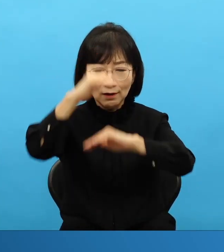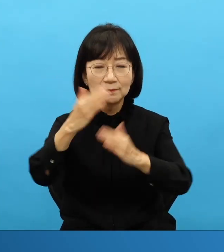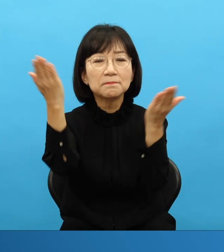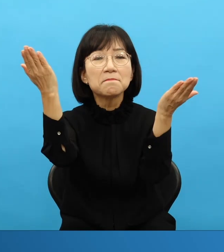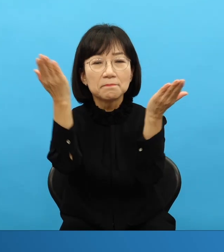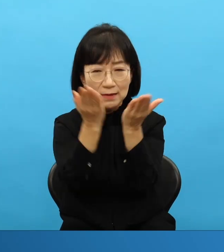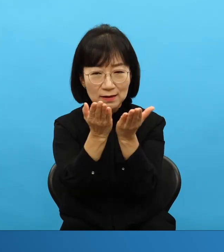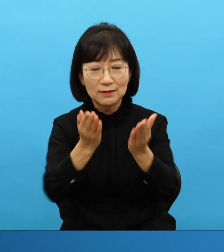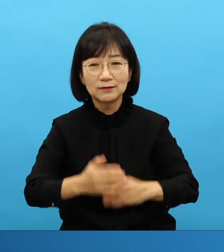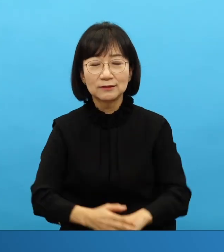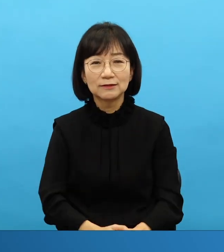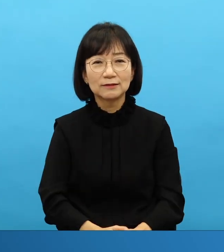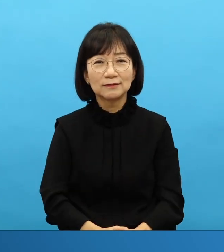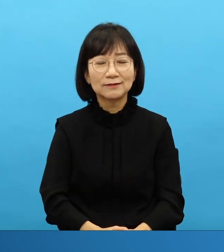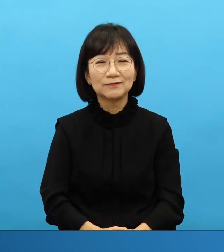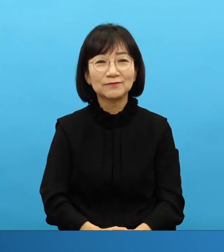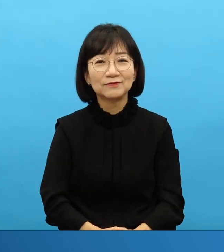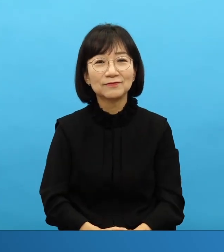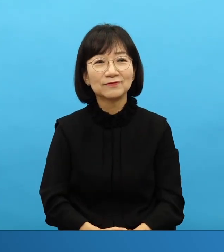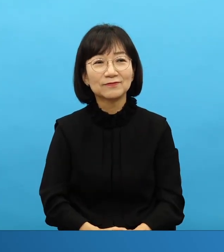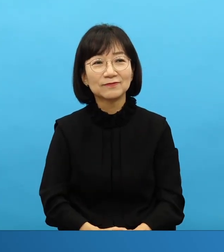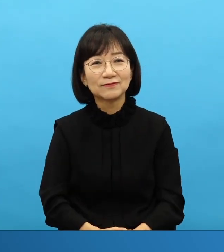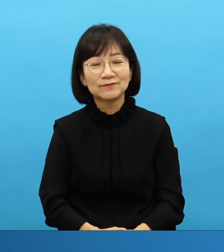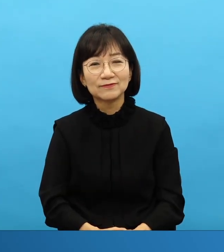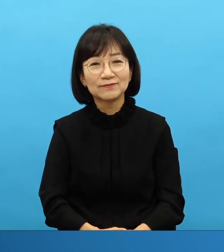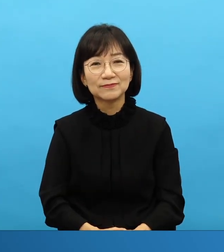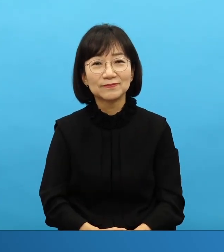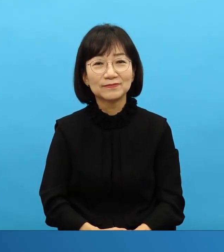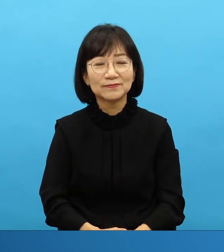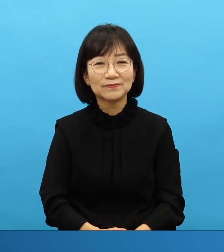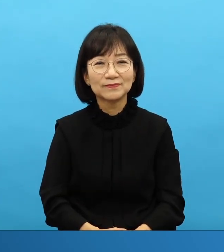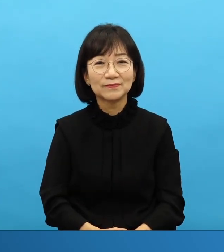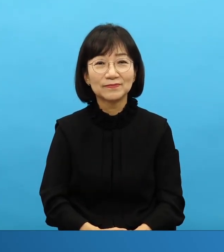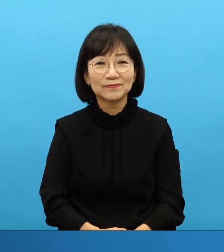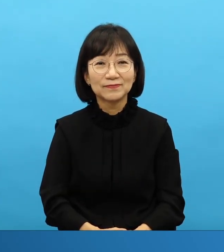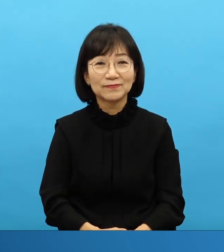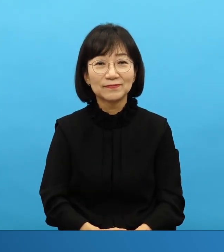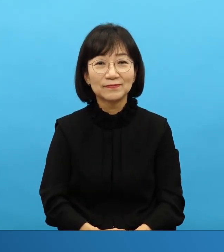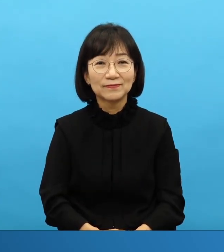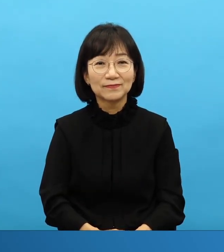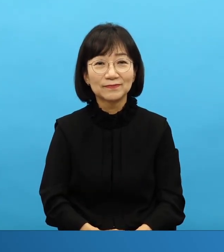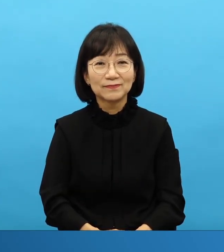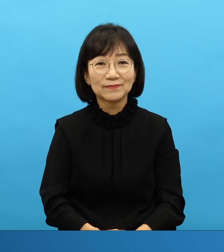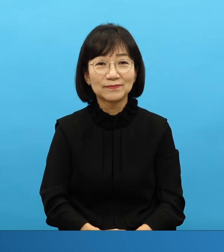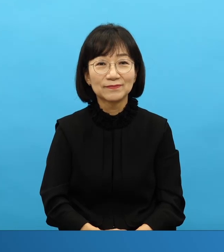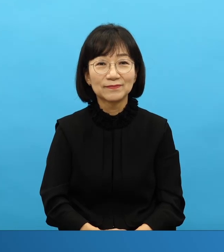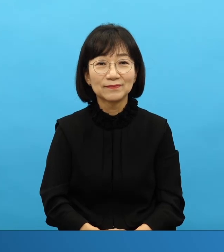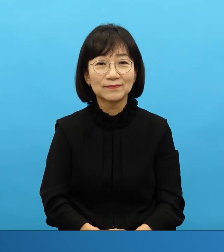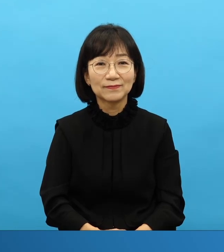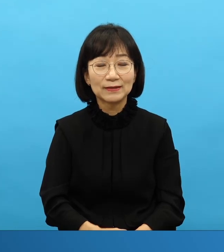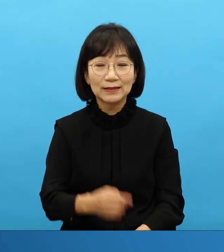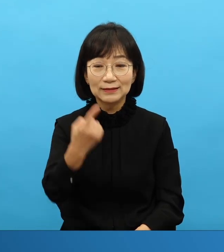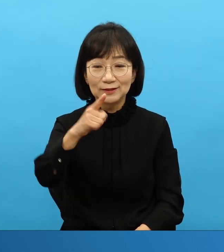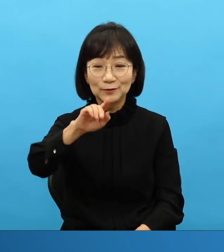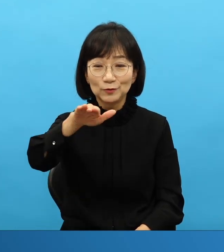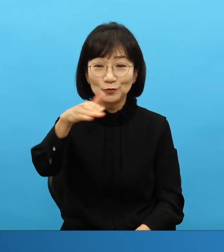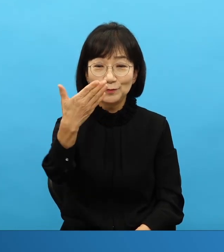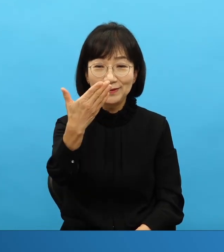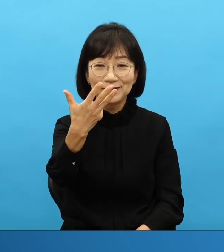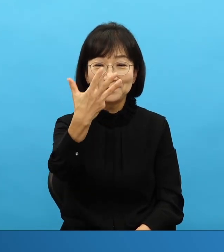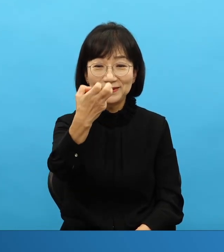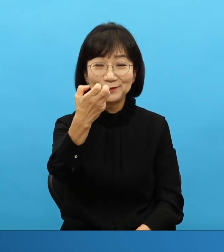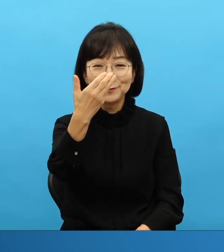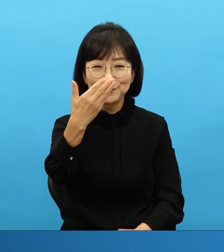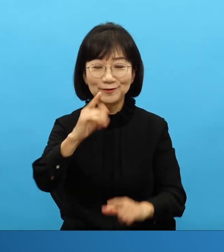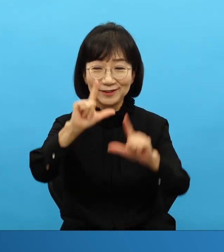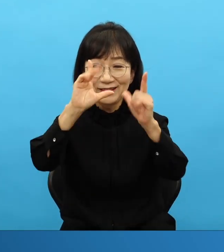18节的话语。 그때는 어떤 메시지냐면 이제 89년도에 결혼하고